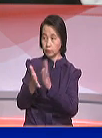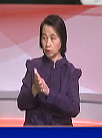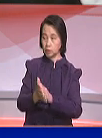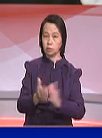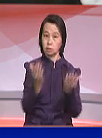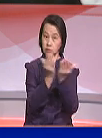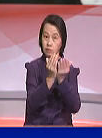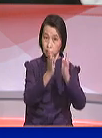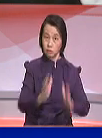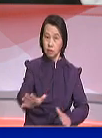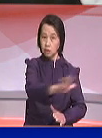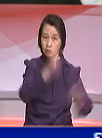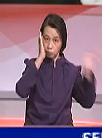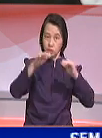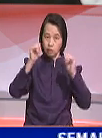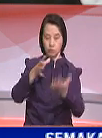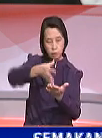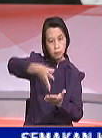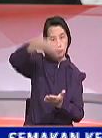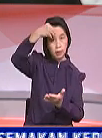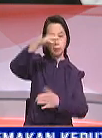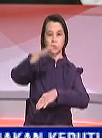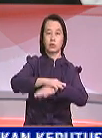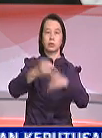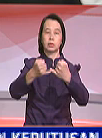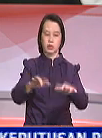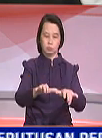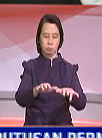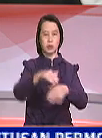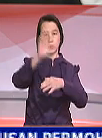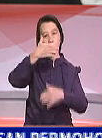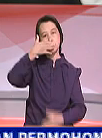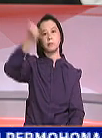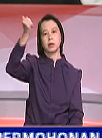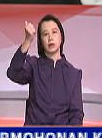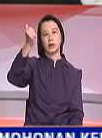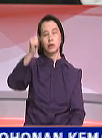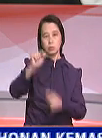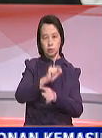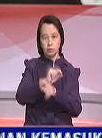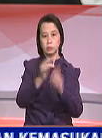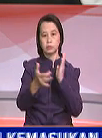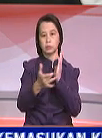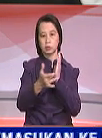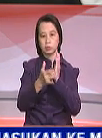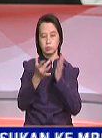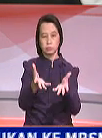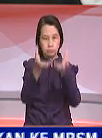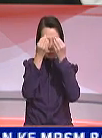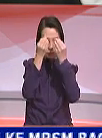anak-anak Malaysia ini dapat belajar secara cara yang lebih baik dengan menggunakan teknologi